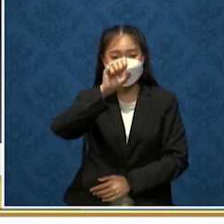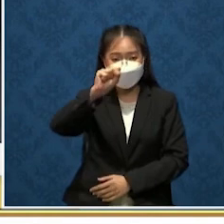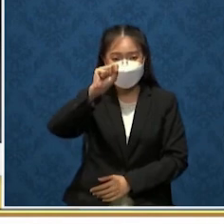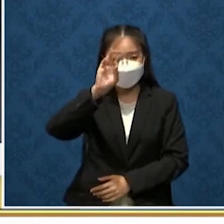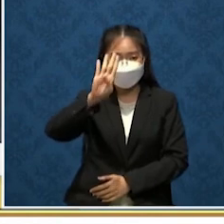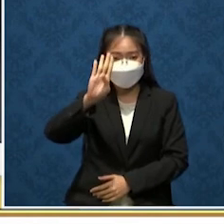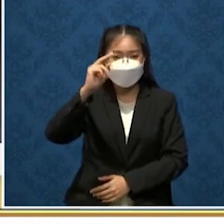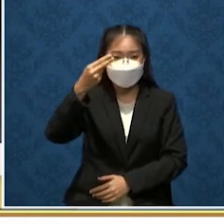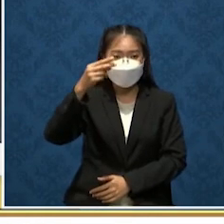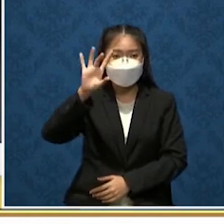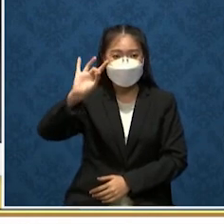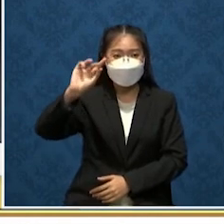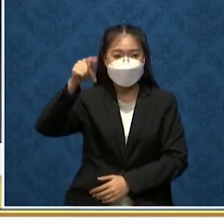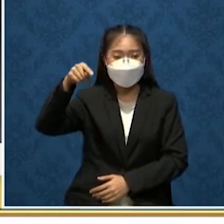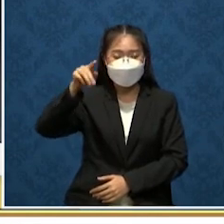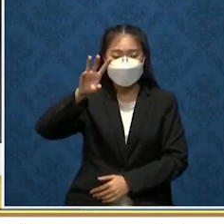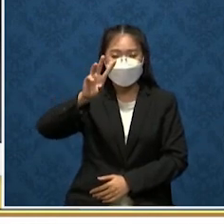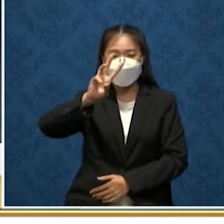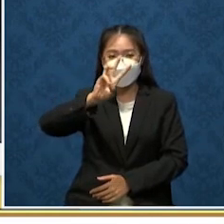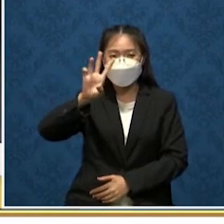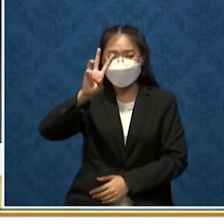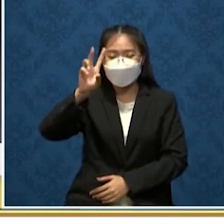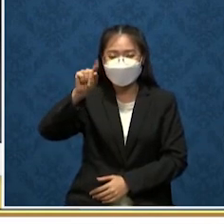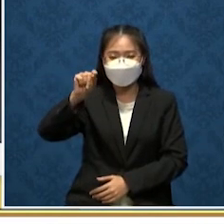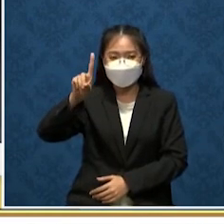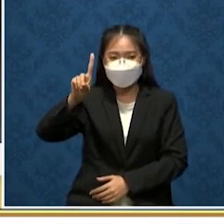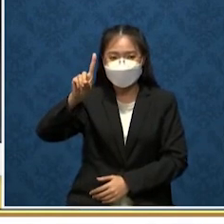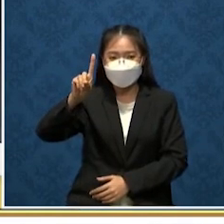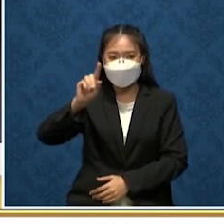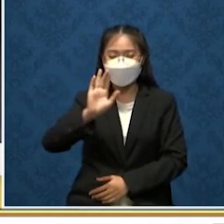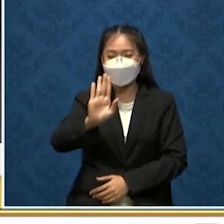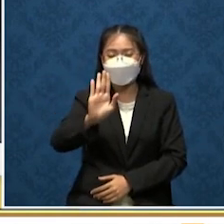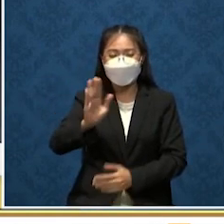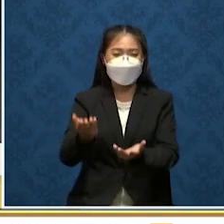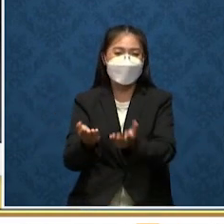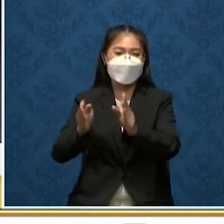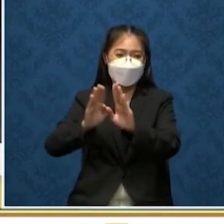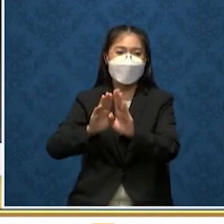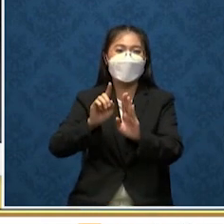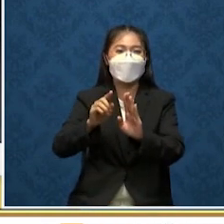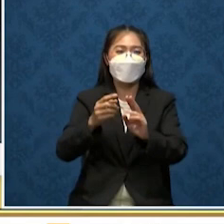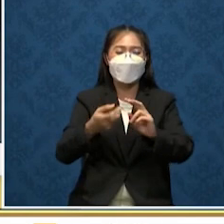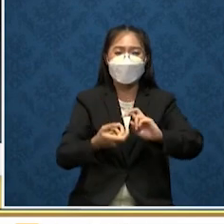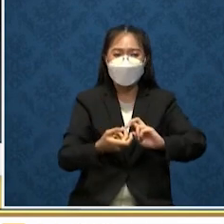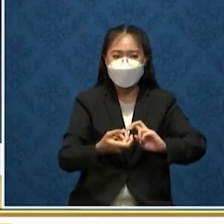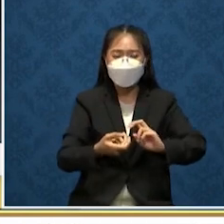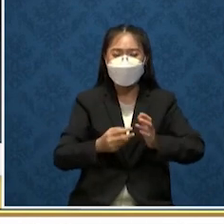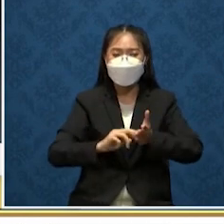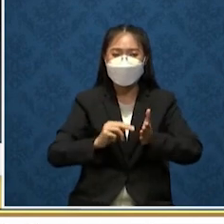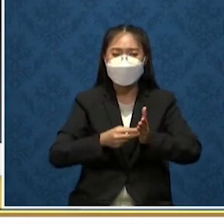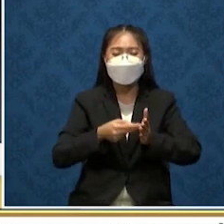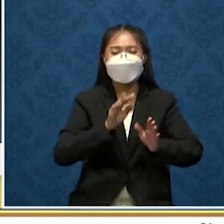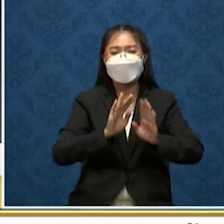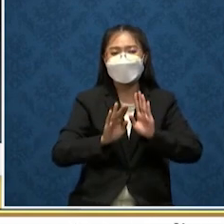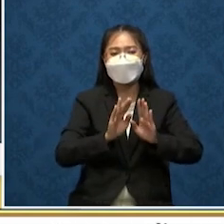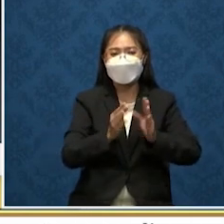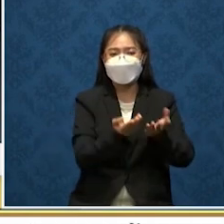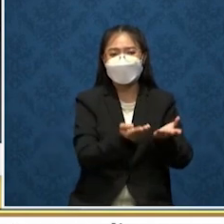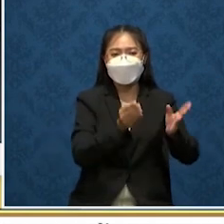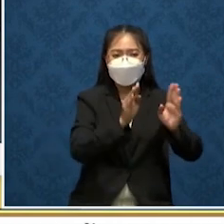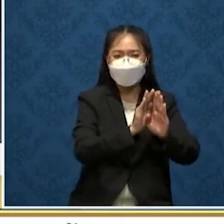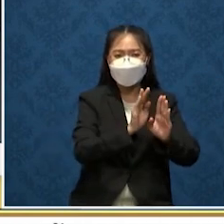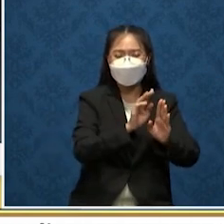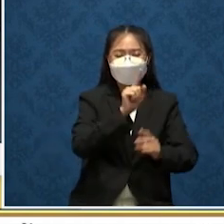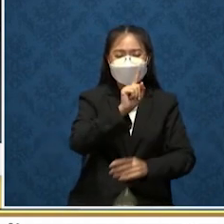148,621.714บาทต่อคนถ้ารวมเป็นครัวเรือนแล้วก็คือต่อครัวเรือนก็ 1.6ล้านบาทต่อครัวเรือน